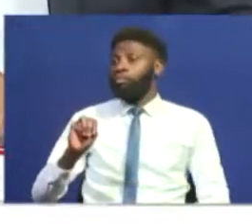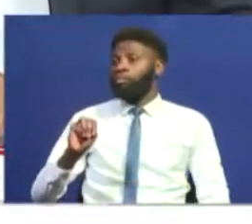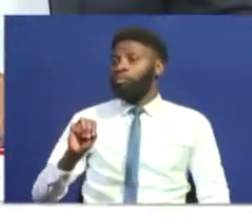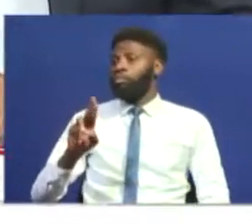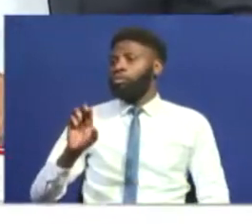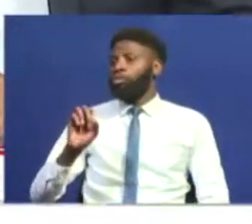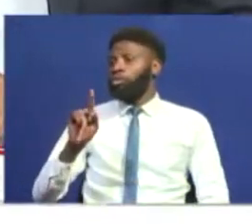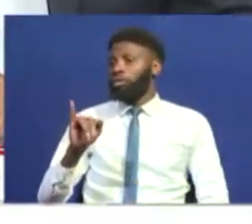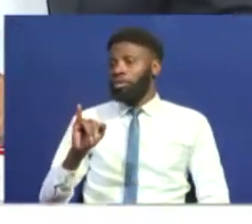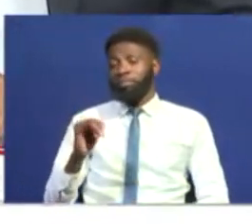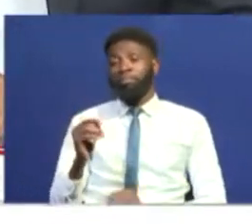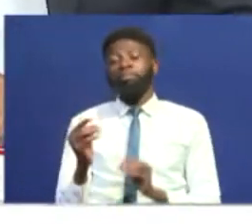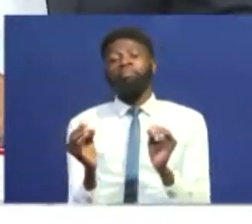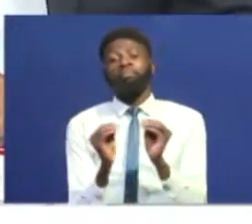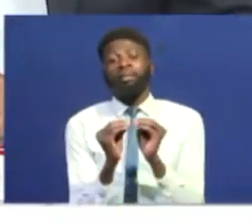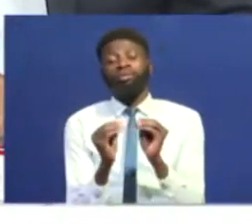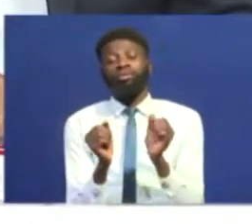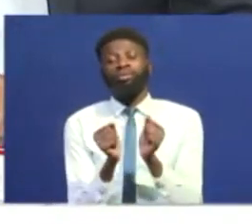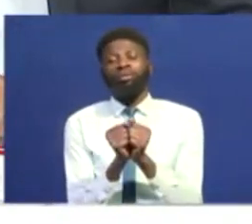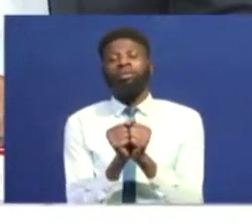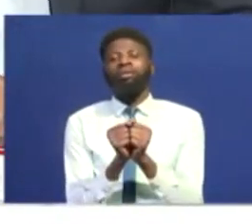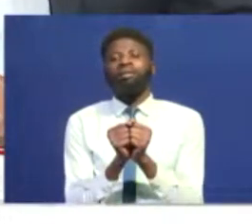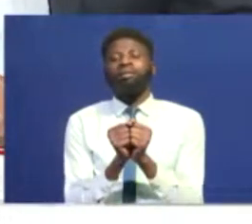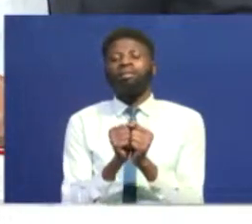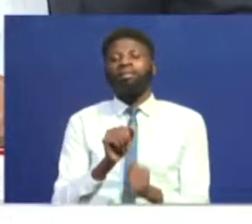Nzangi, mchungaji ambaye